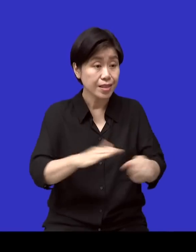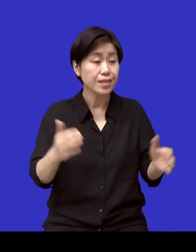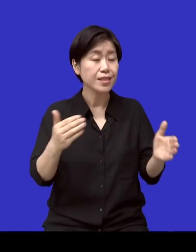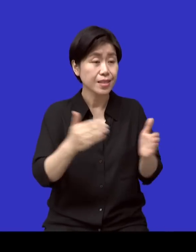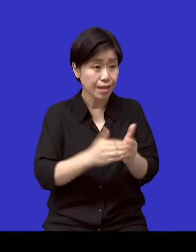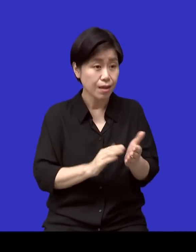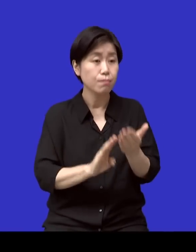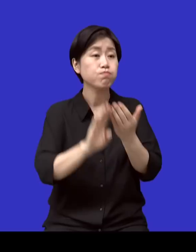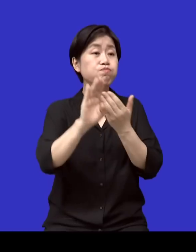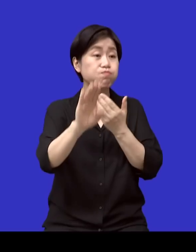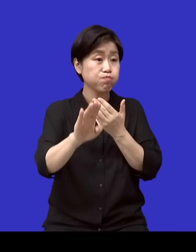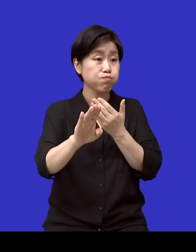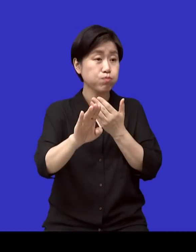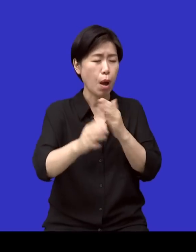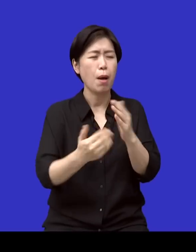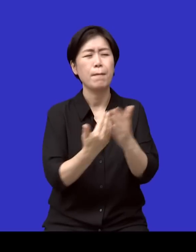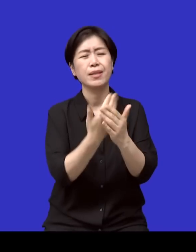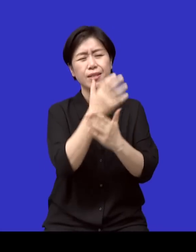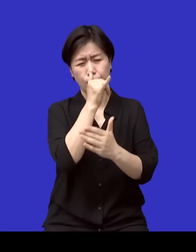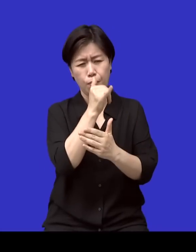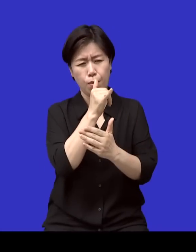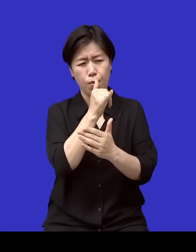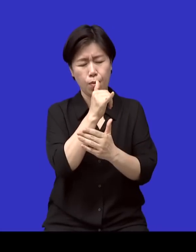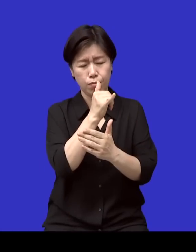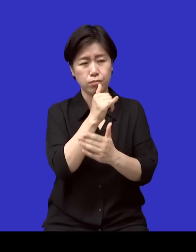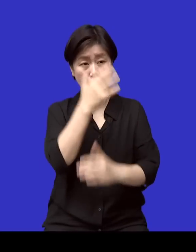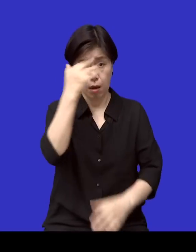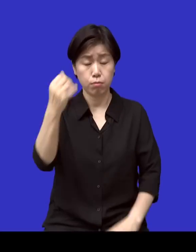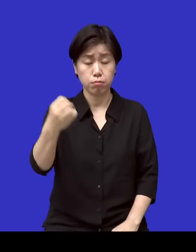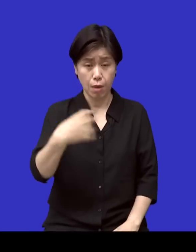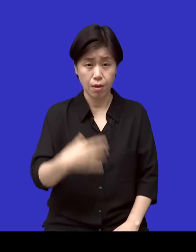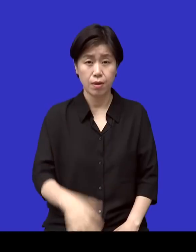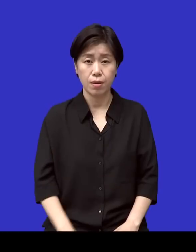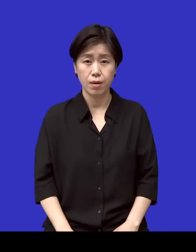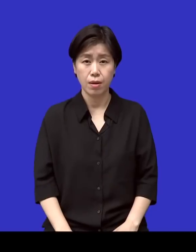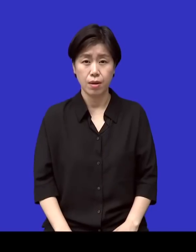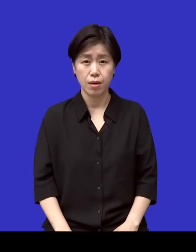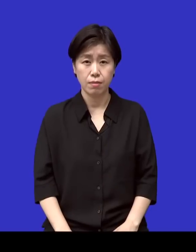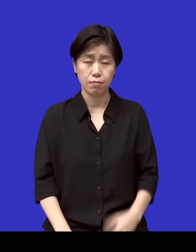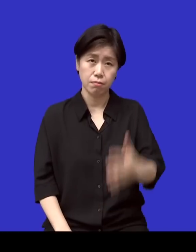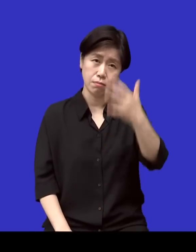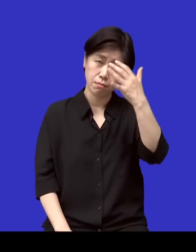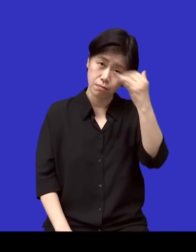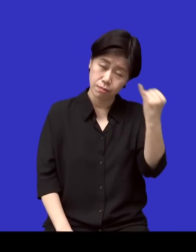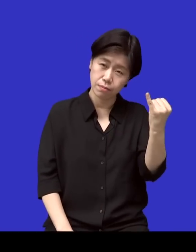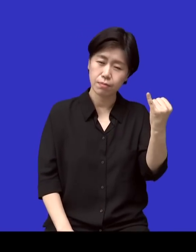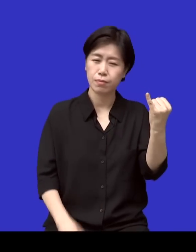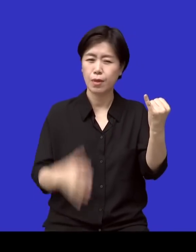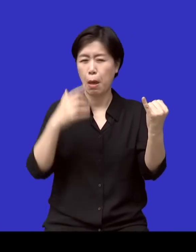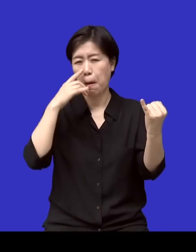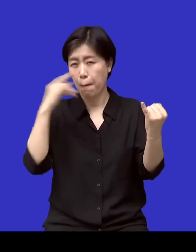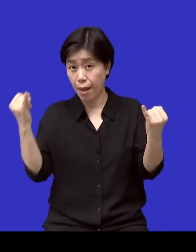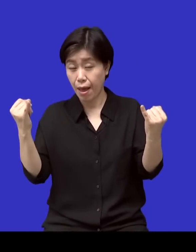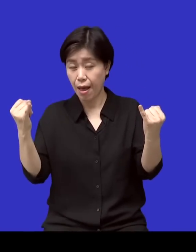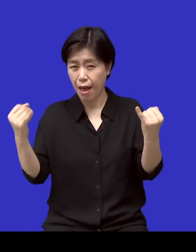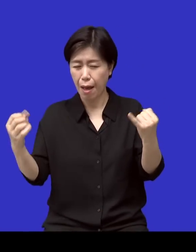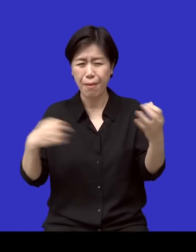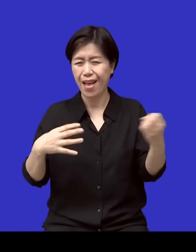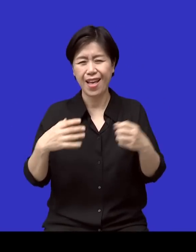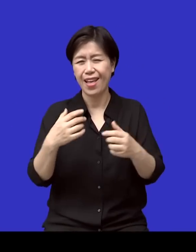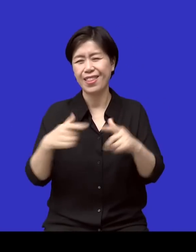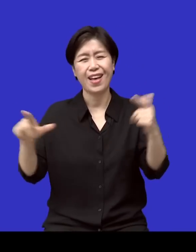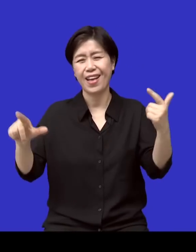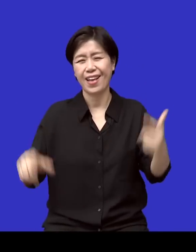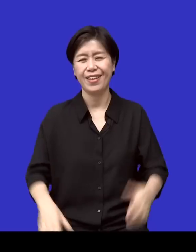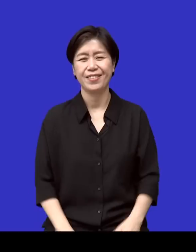경험이니까 그래서 두 분이 좀 다르셨어요. 그래서 내가 이쪽 말 듣고 싶을 때 이쪽 말 듣고 저쪽 말 듣고 싶을 때 저쪽 말